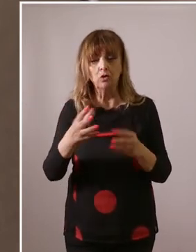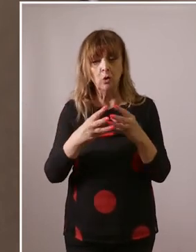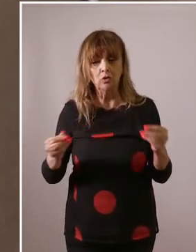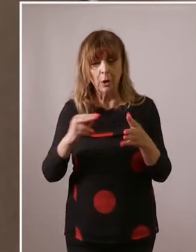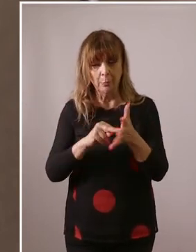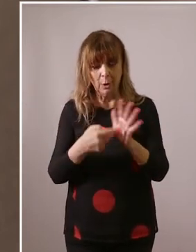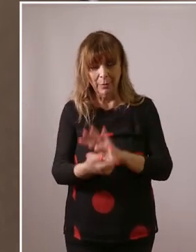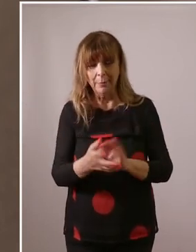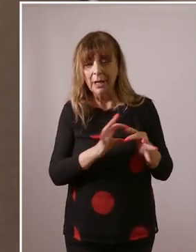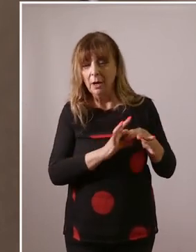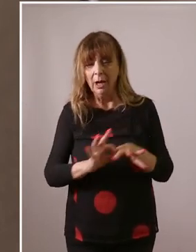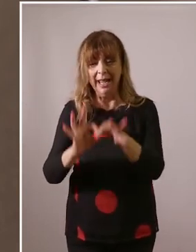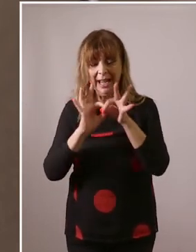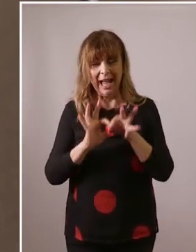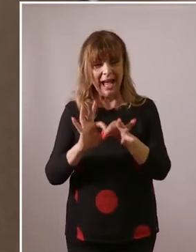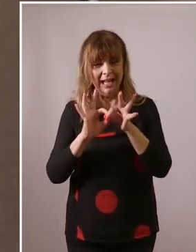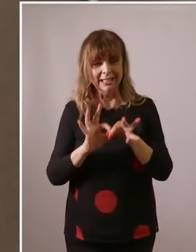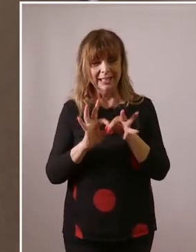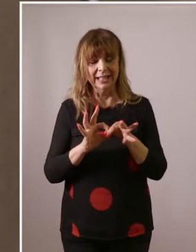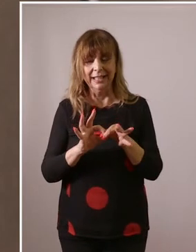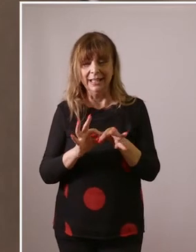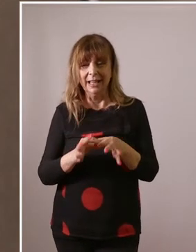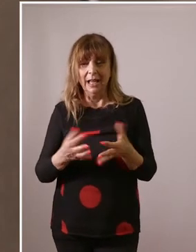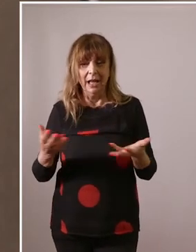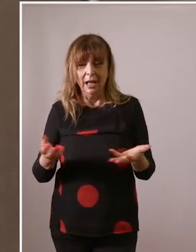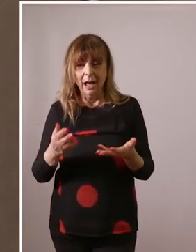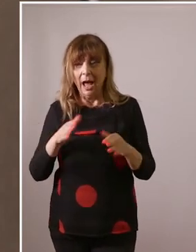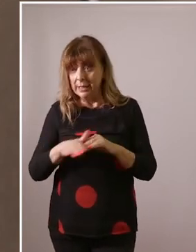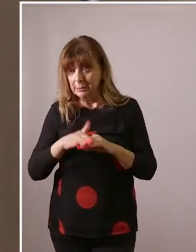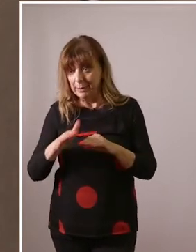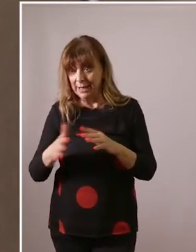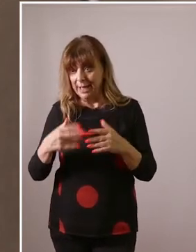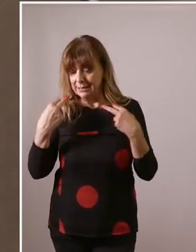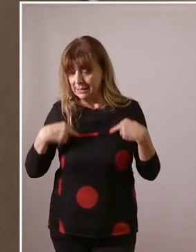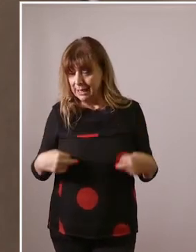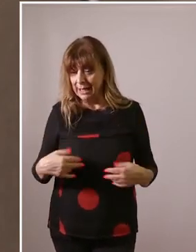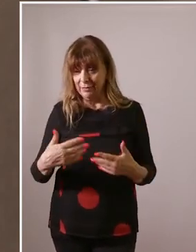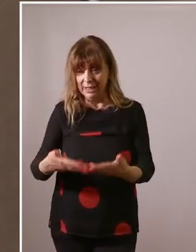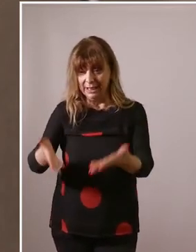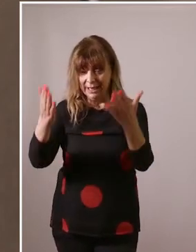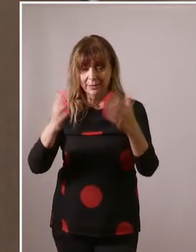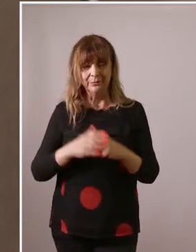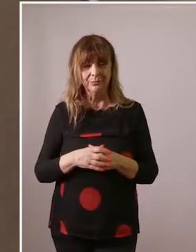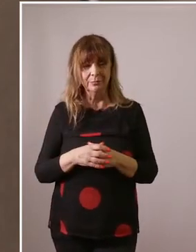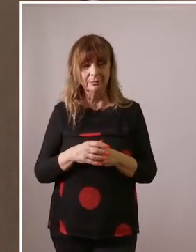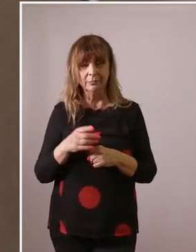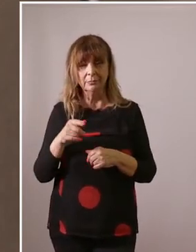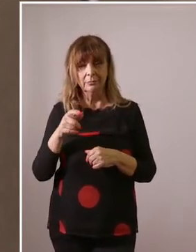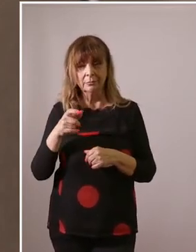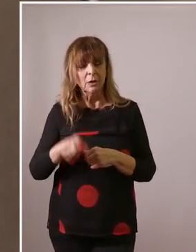più legati diciamo a farti casi esperienze della vita questo non per